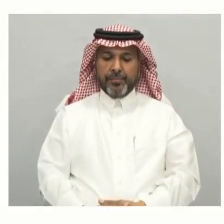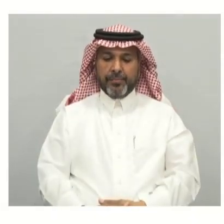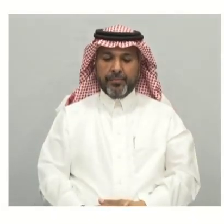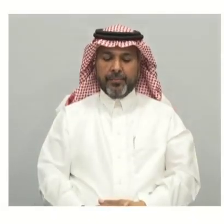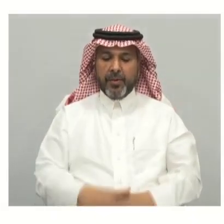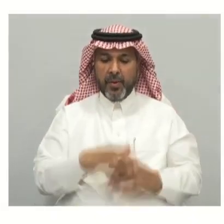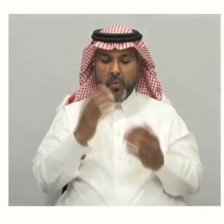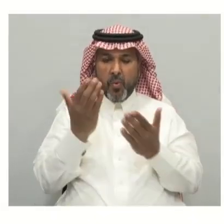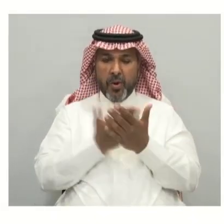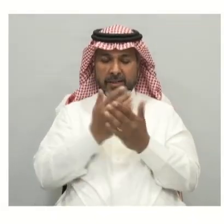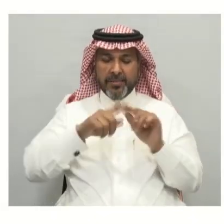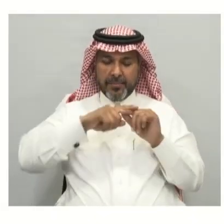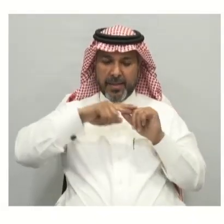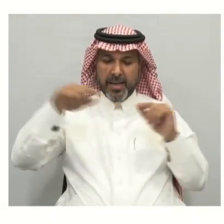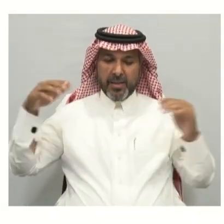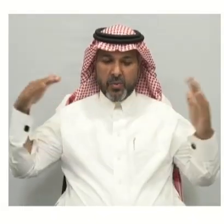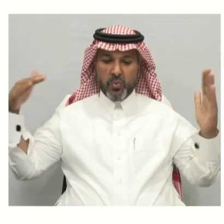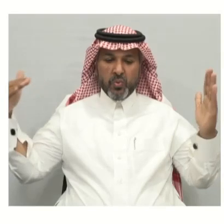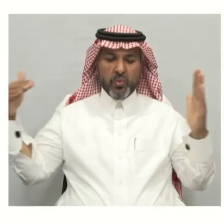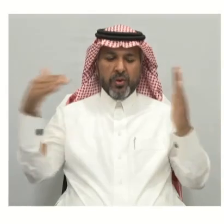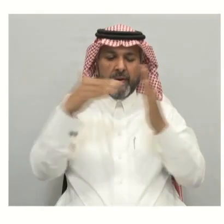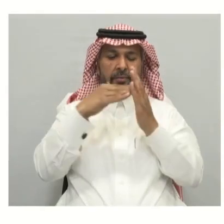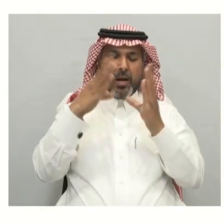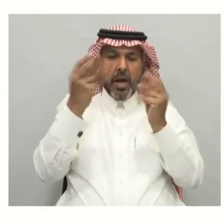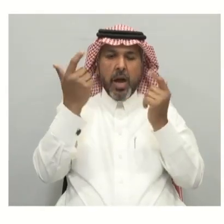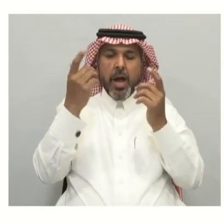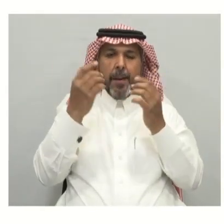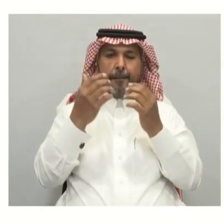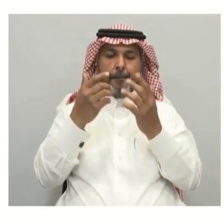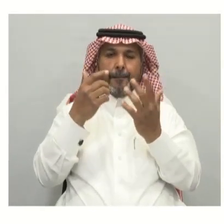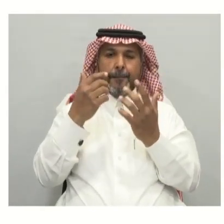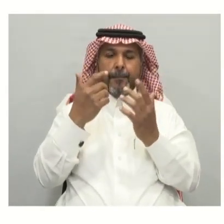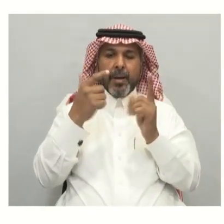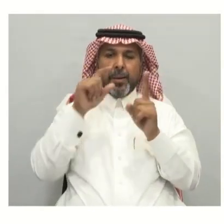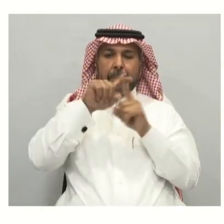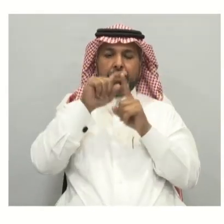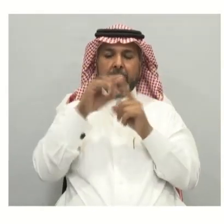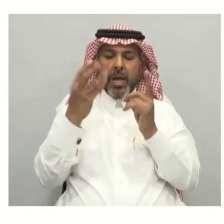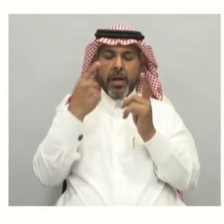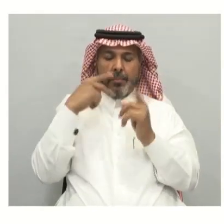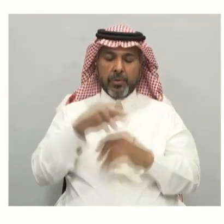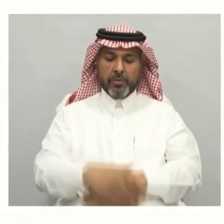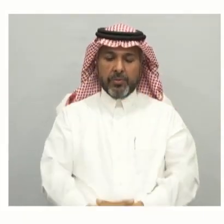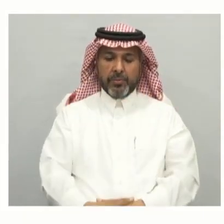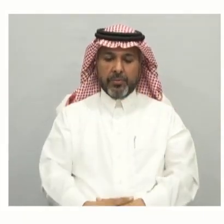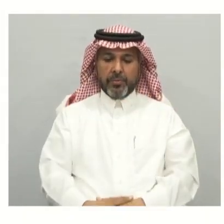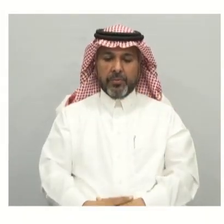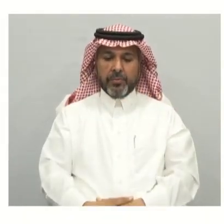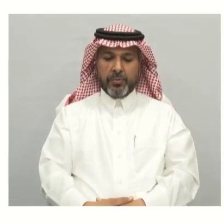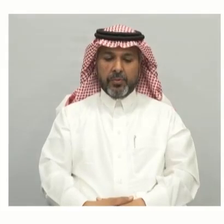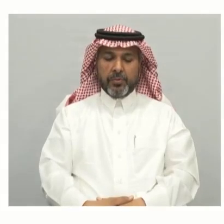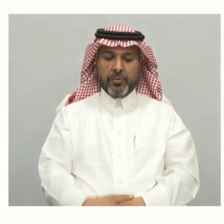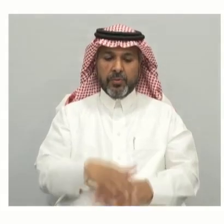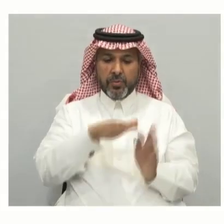يمر من معظم منتصف معظم النقاط يمثل هذه العلاقه هنا عند الفصل السادس